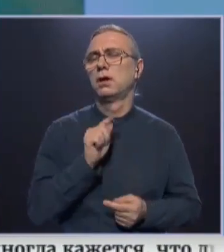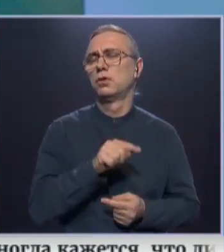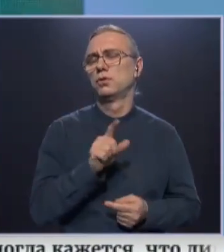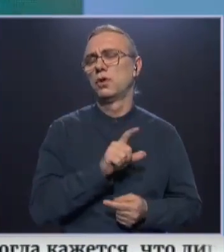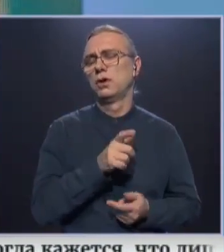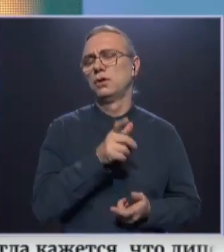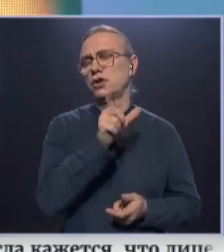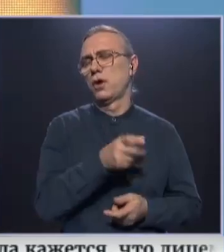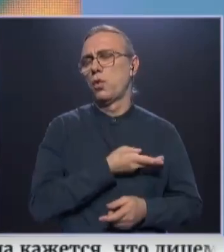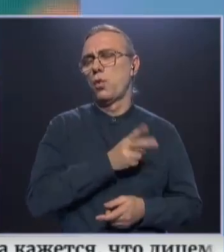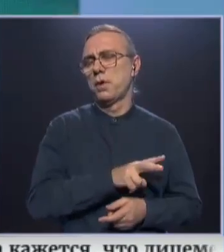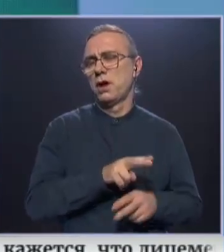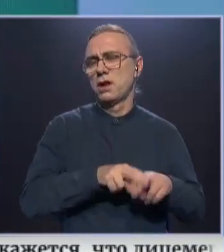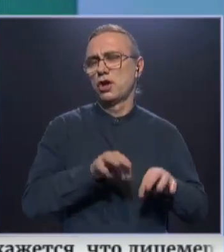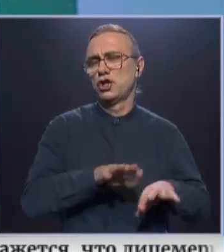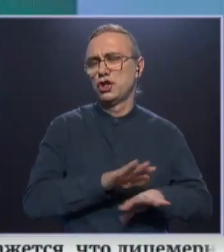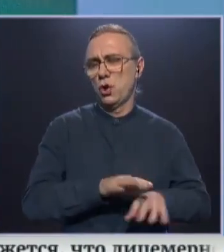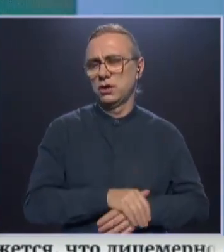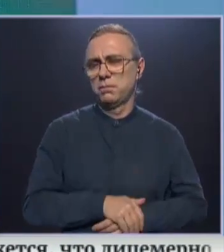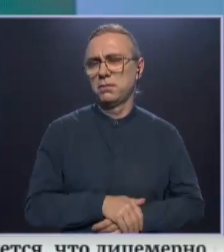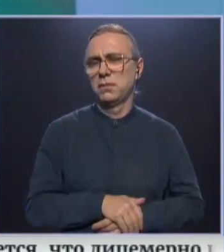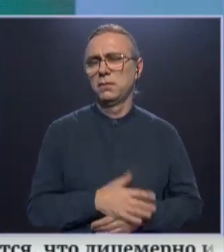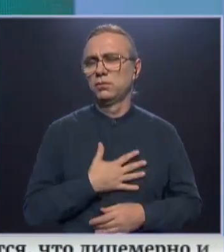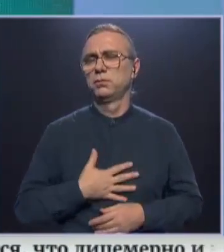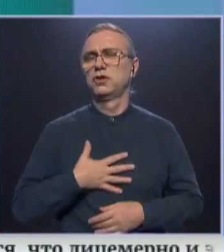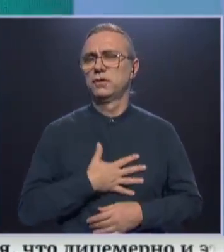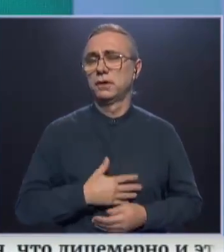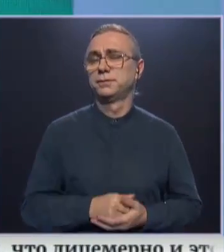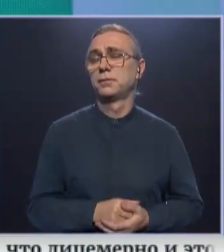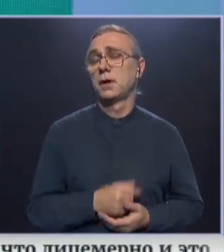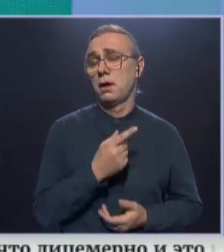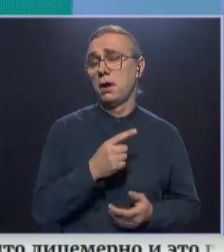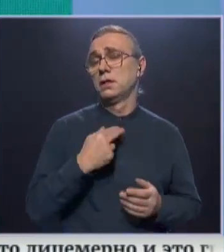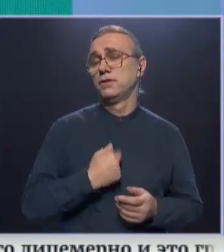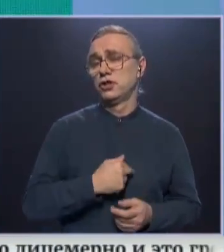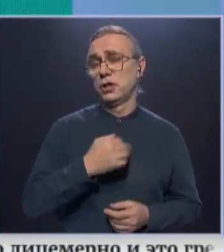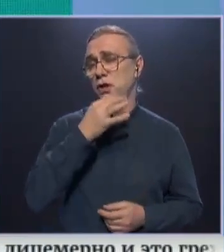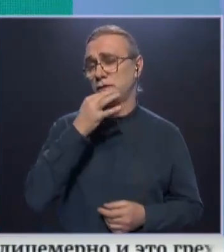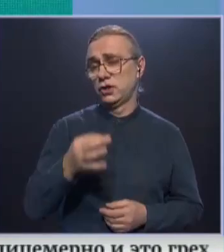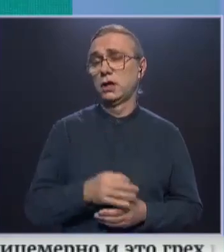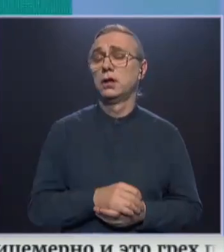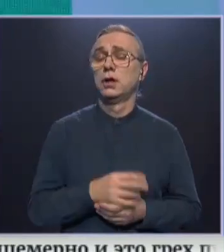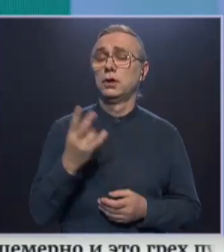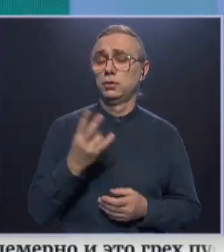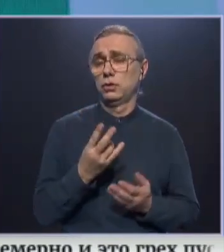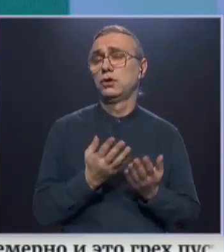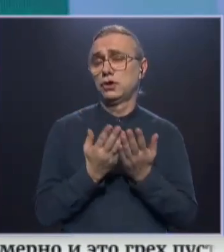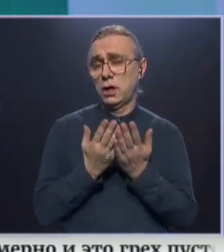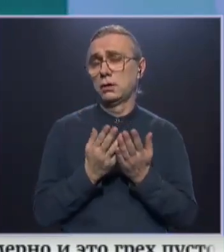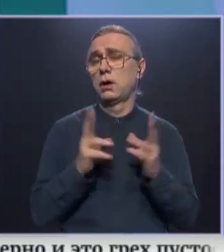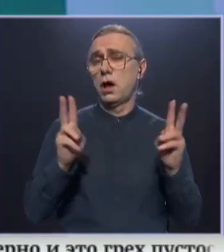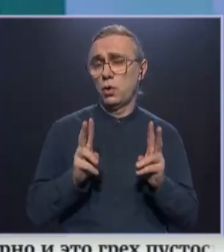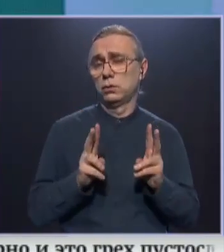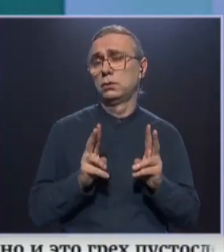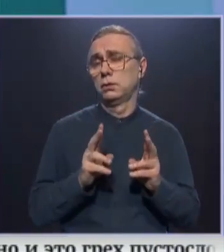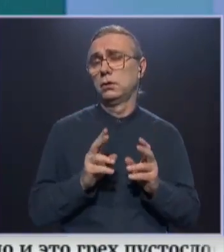продолжать. Можно продолжать читать Уару и мученику Ару. И читайте псалтырь. И очень важно, чтобы вы ходили в